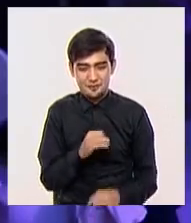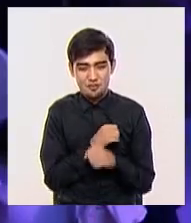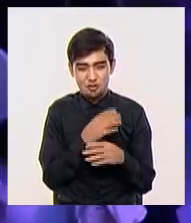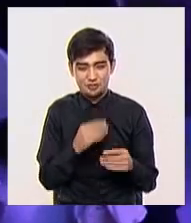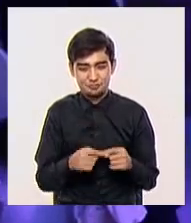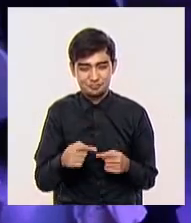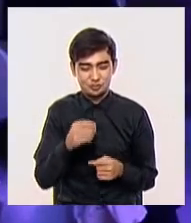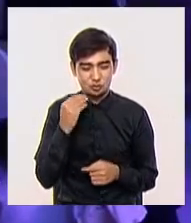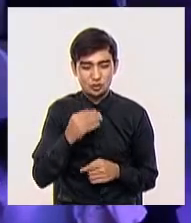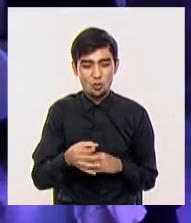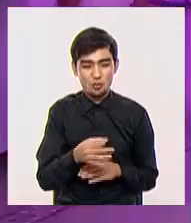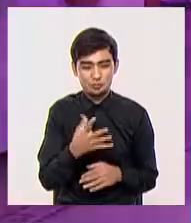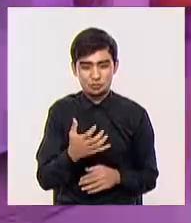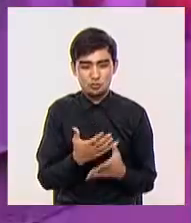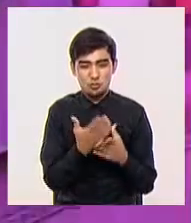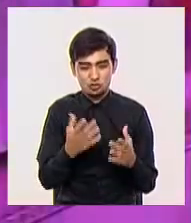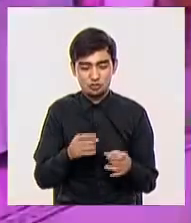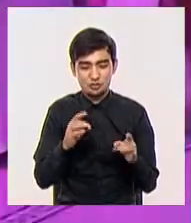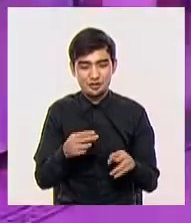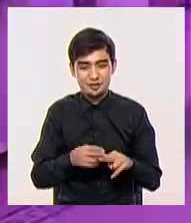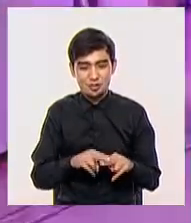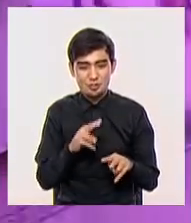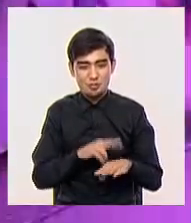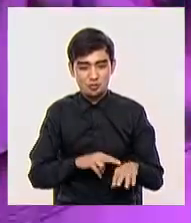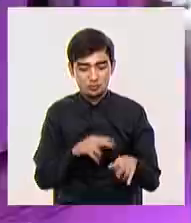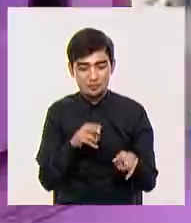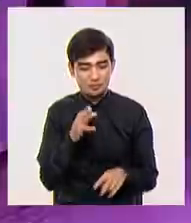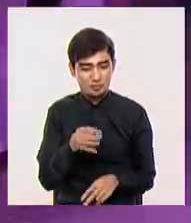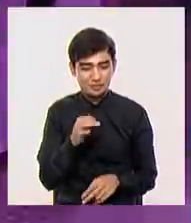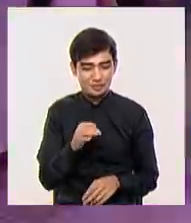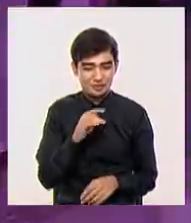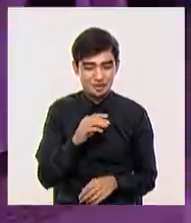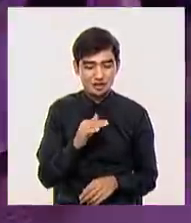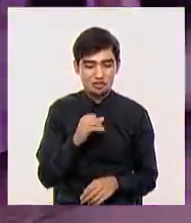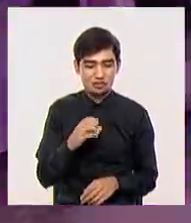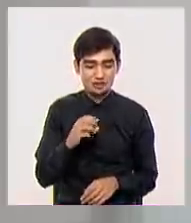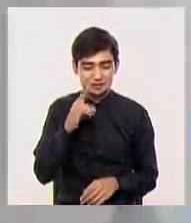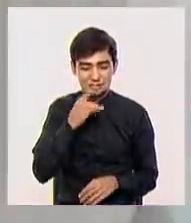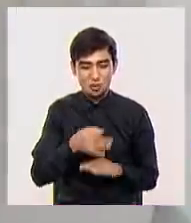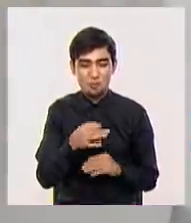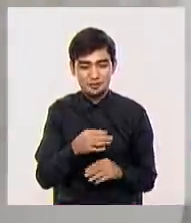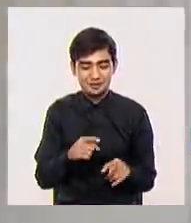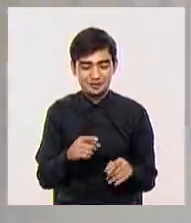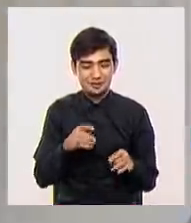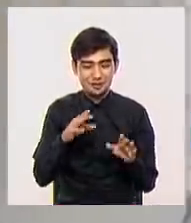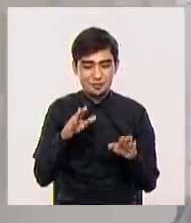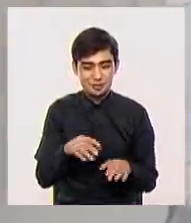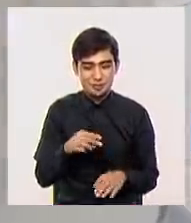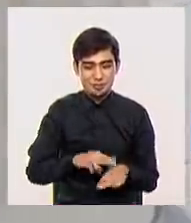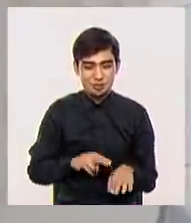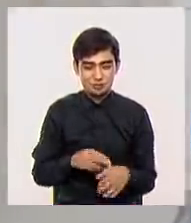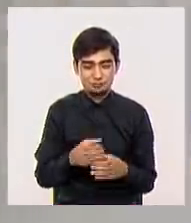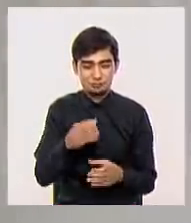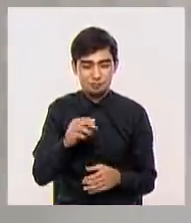күндері Түркістан облысында да 500-ге жуық мейрамхана полицейлердің бақылауында болады. Ал Шығыс Қазақстан облысында үлкен тойханалардың алдына полиция